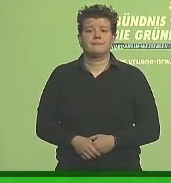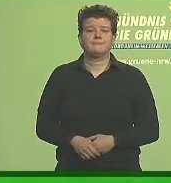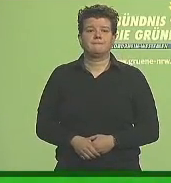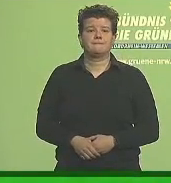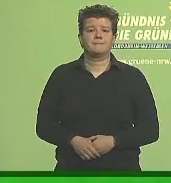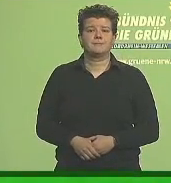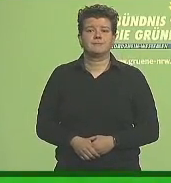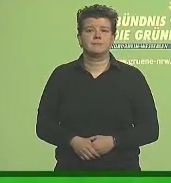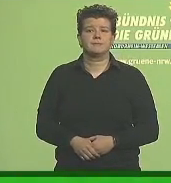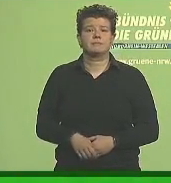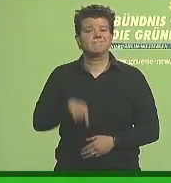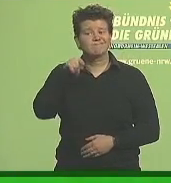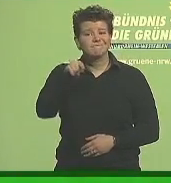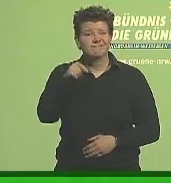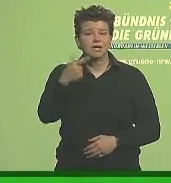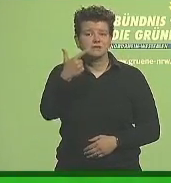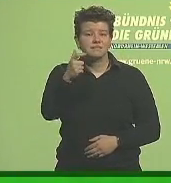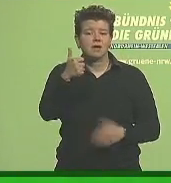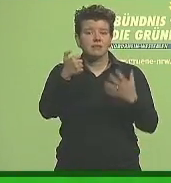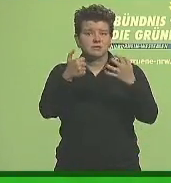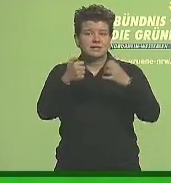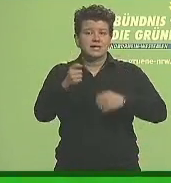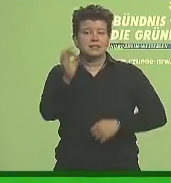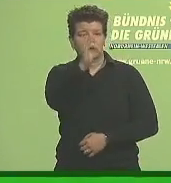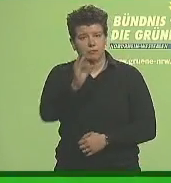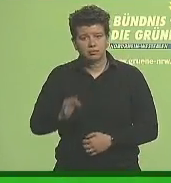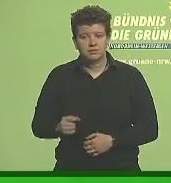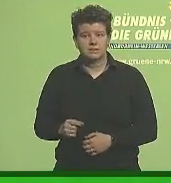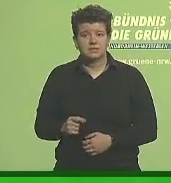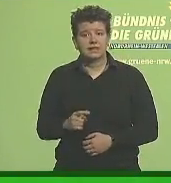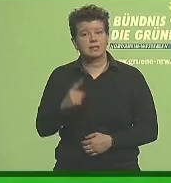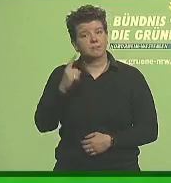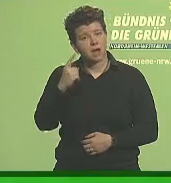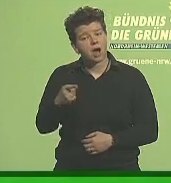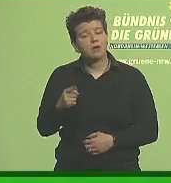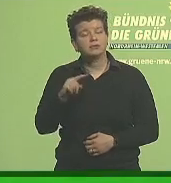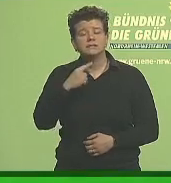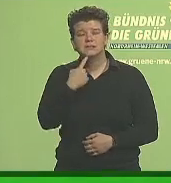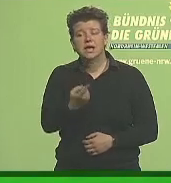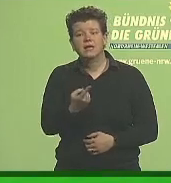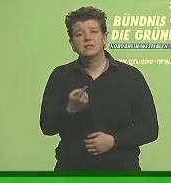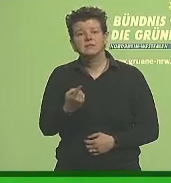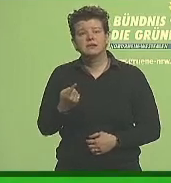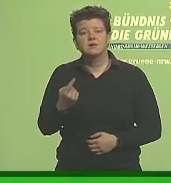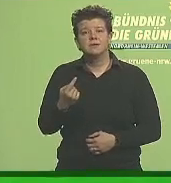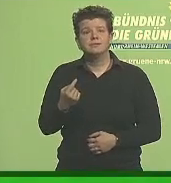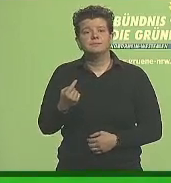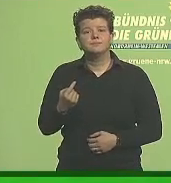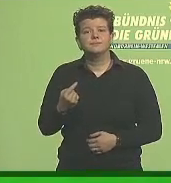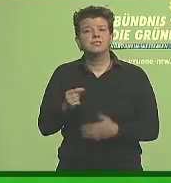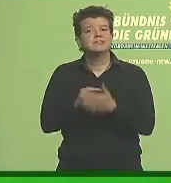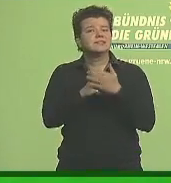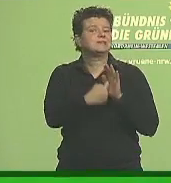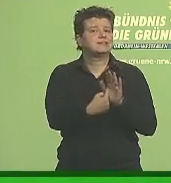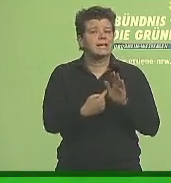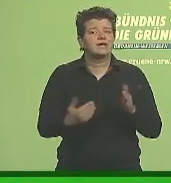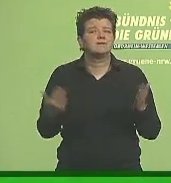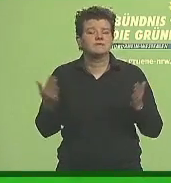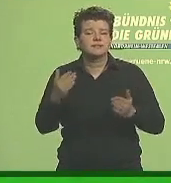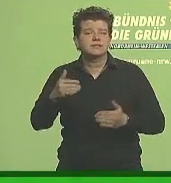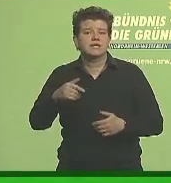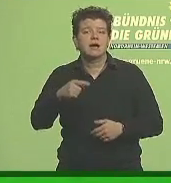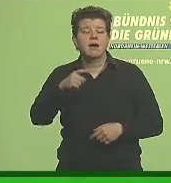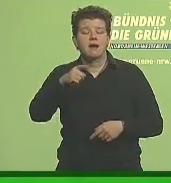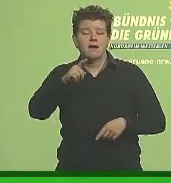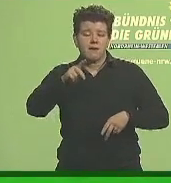Diese 62% sagen aber auch, wie inkompetent die anderen sind, wie versagt diese Bundesregierung,